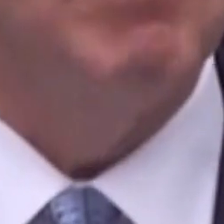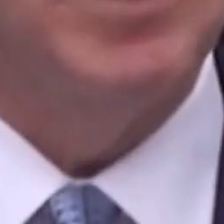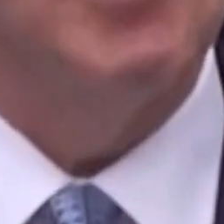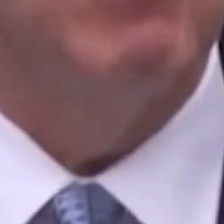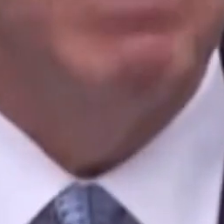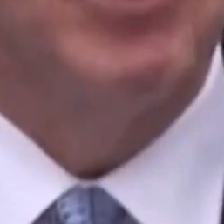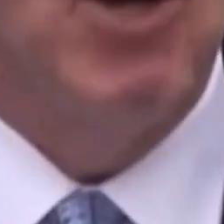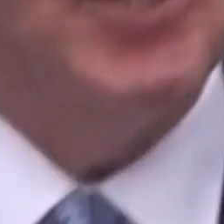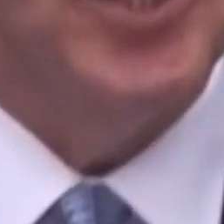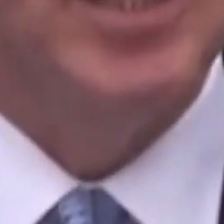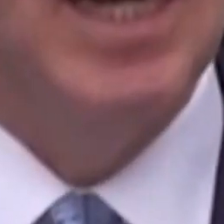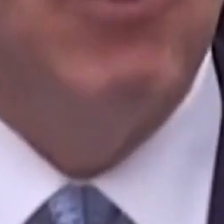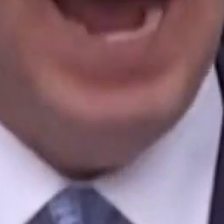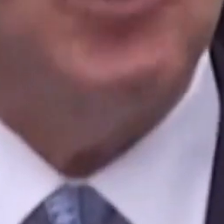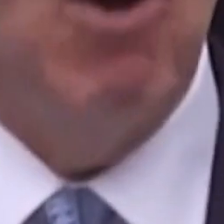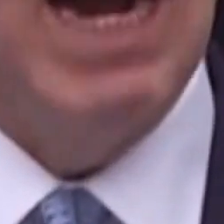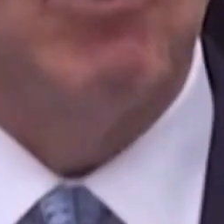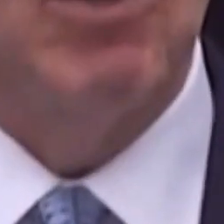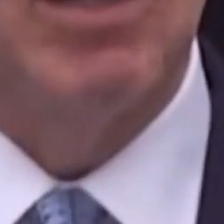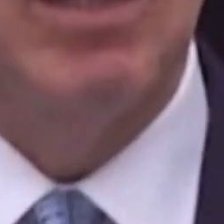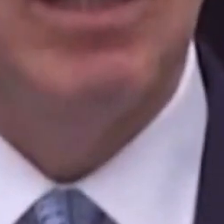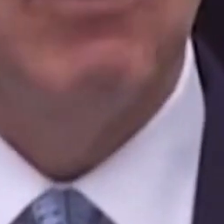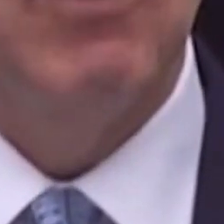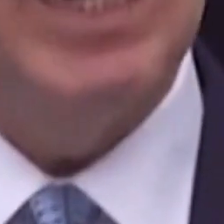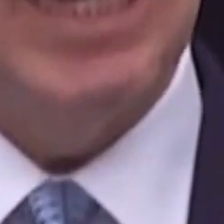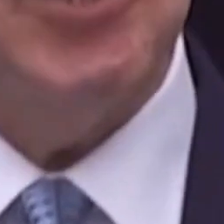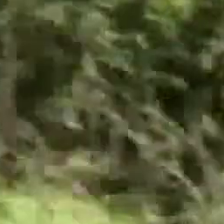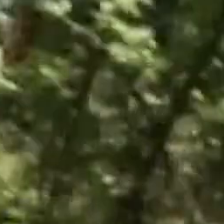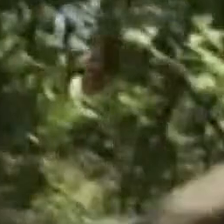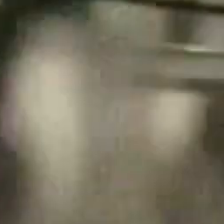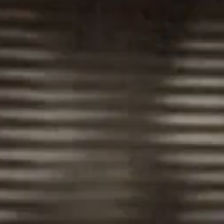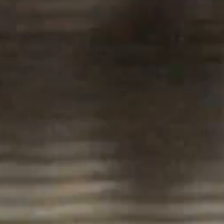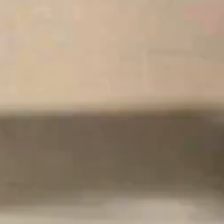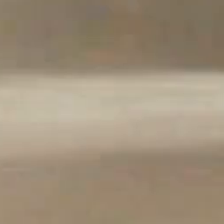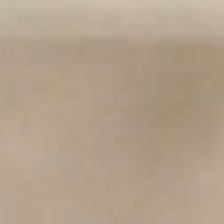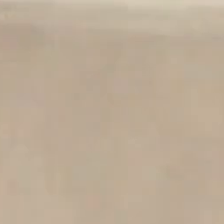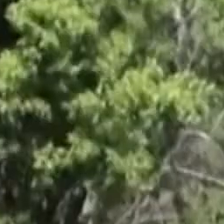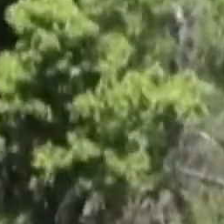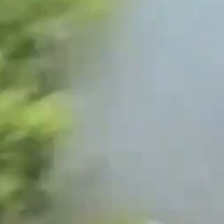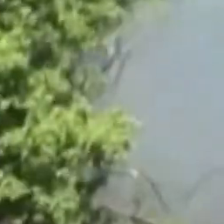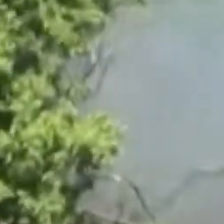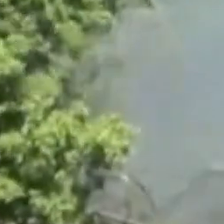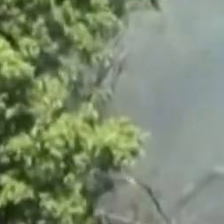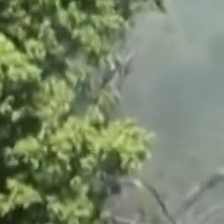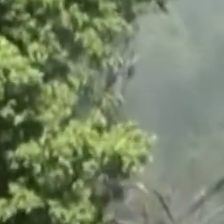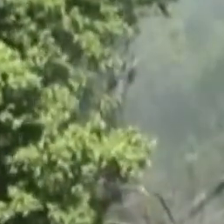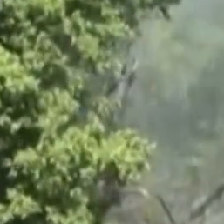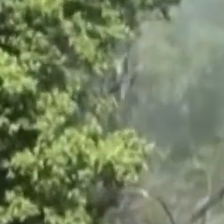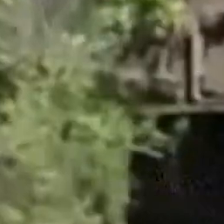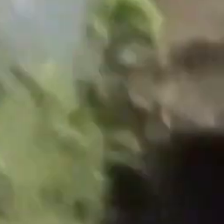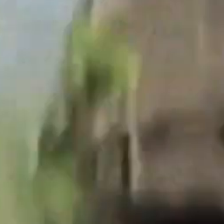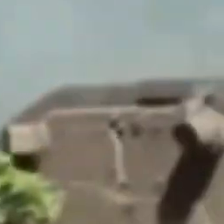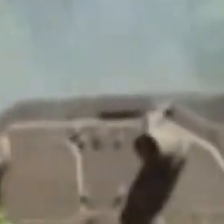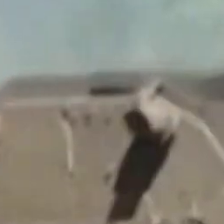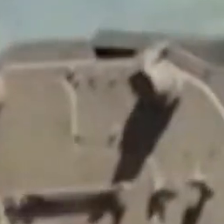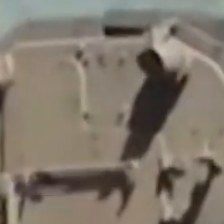के अलावा भी बहुत कुछ है। योम हाशोआ वो दिन है जिसे इसराइल नाजी जर्मनी और उसके सहयोगियों द्वारा नरसंहार में मारे गए 6 मिलियन